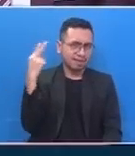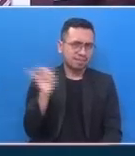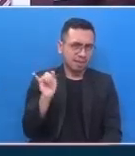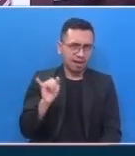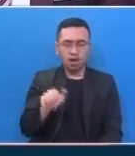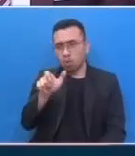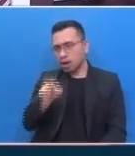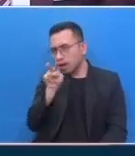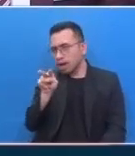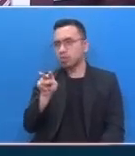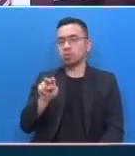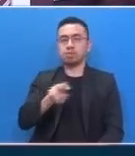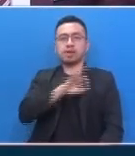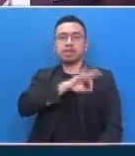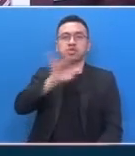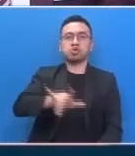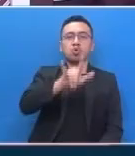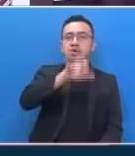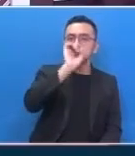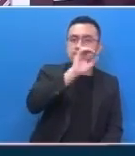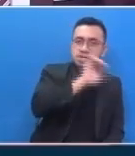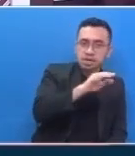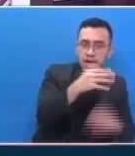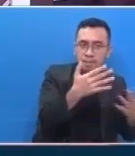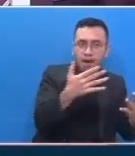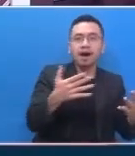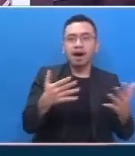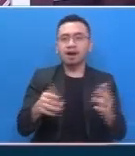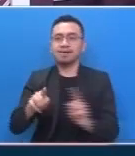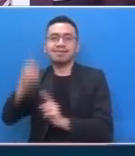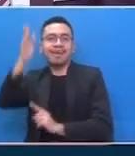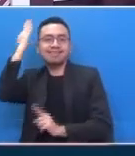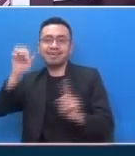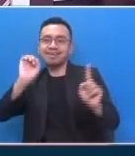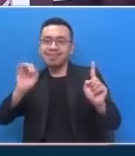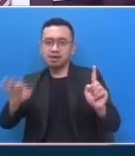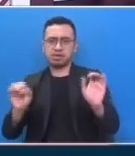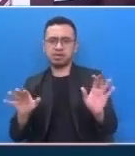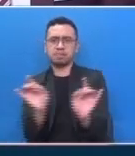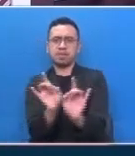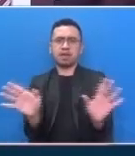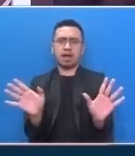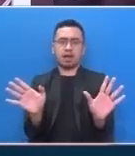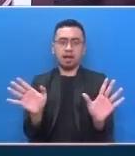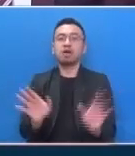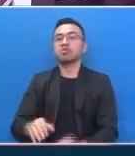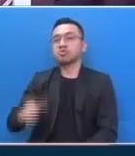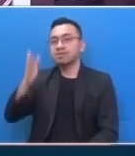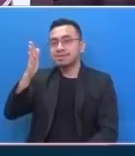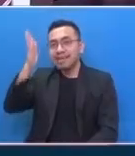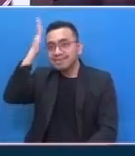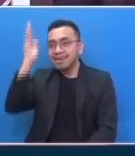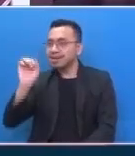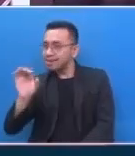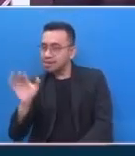kesan berbeda juga Gibran dengan Ganjar Gibran dengan PDI Perjuangan juga berbeda itu yang menyebabkan di